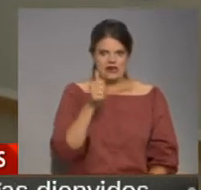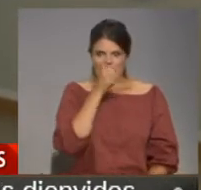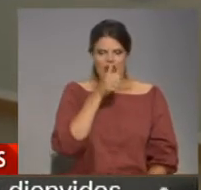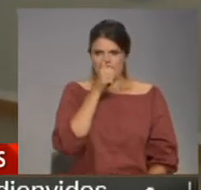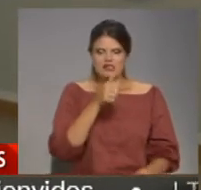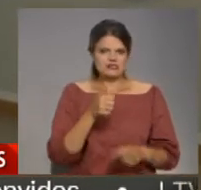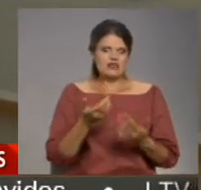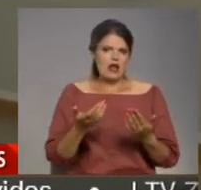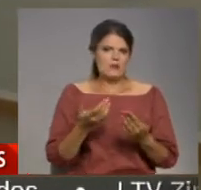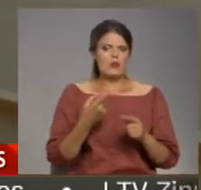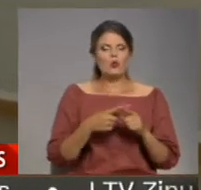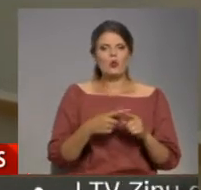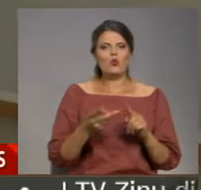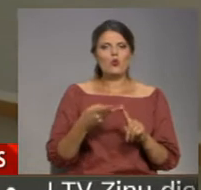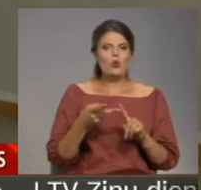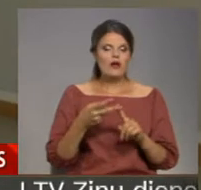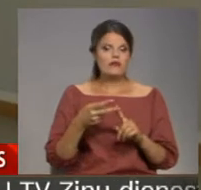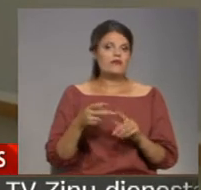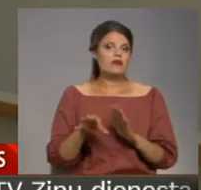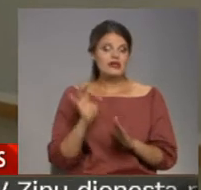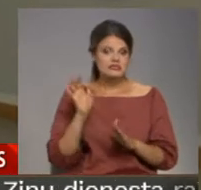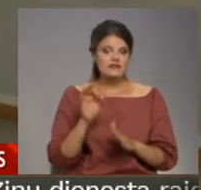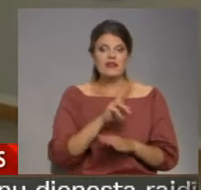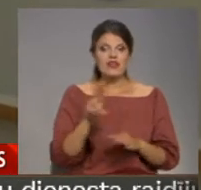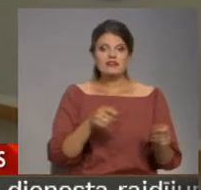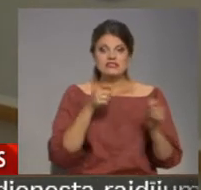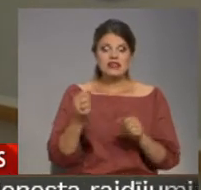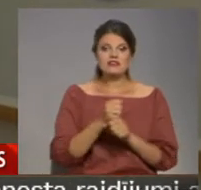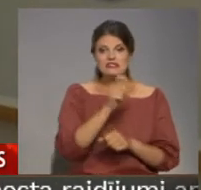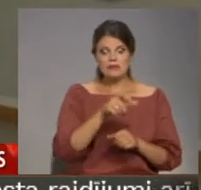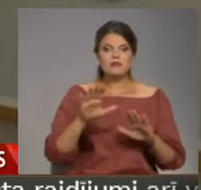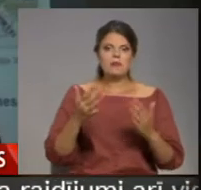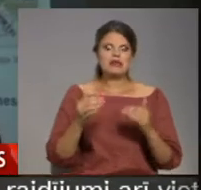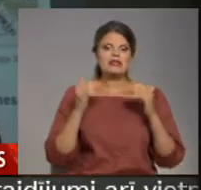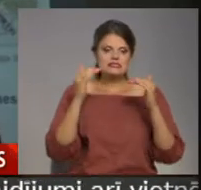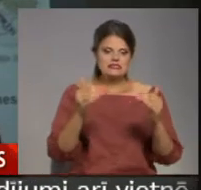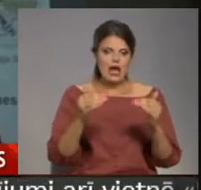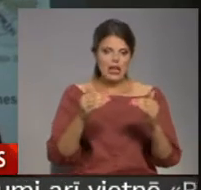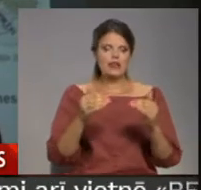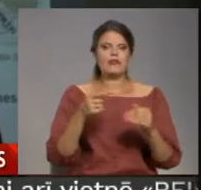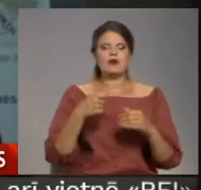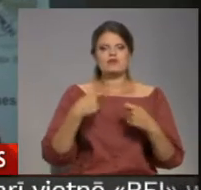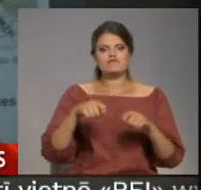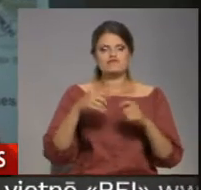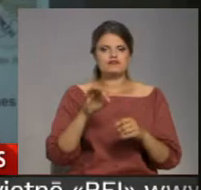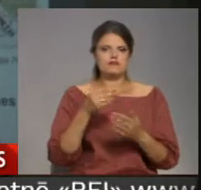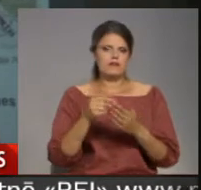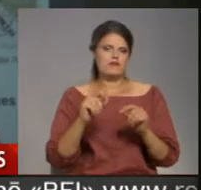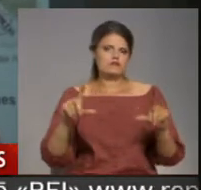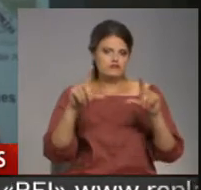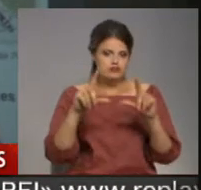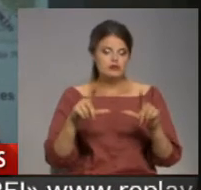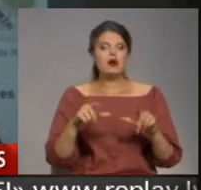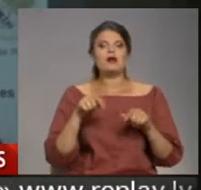tāpēc un otra izeja ir nevis ievest darba spēku, bet celt produktivitāti. Rīgas plānošanas reģionu uzņēmēju